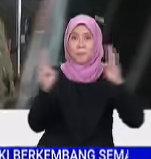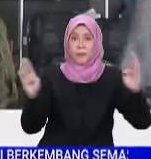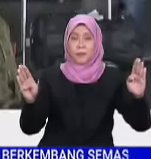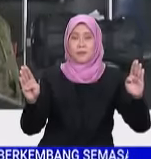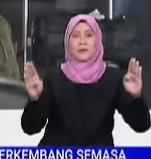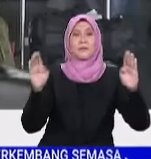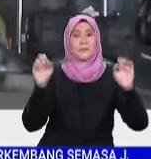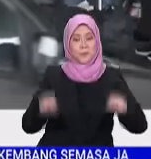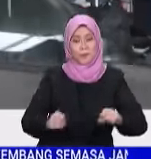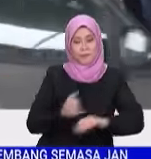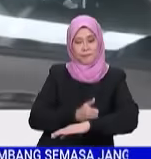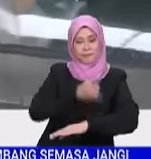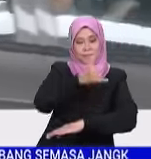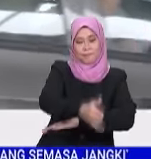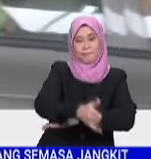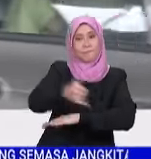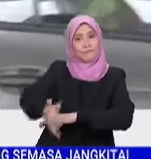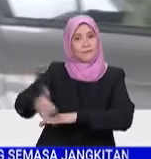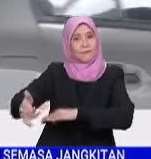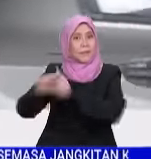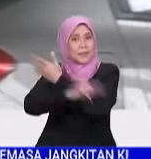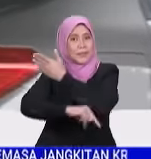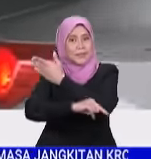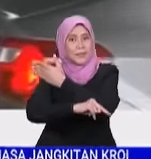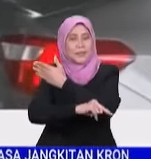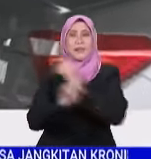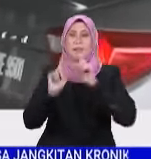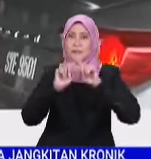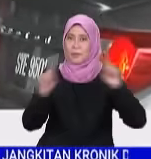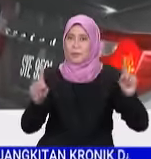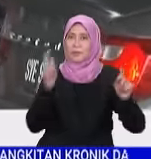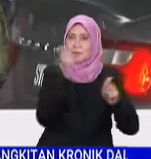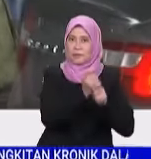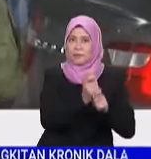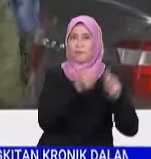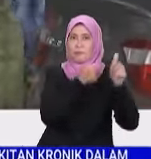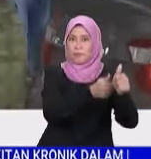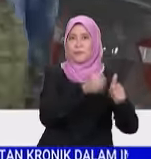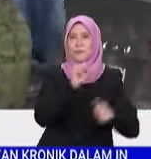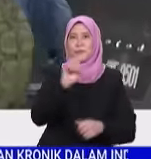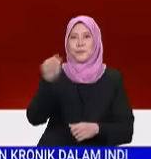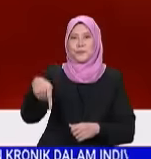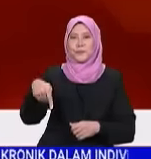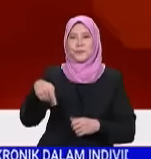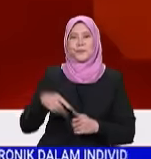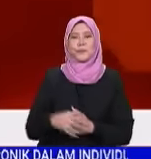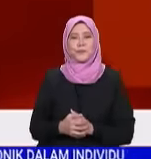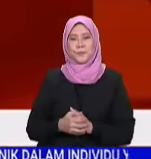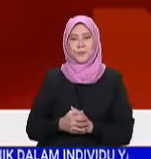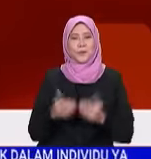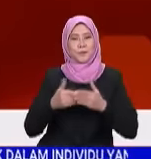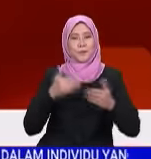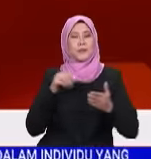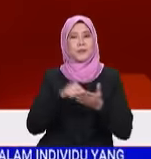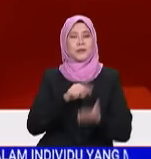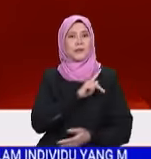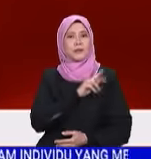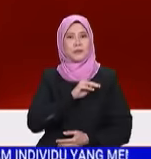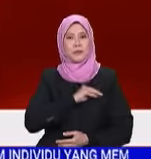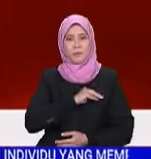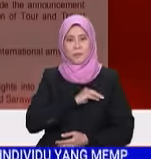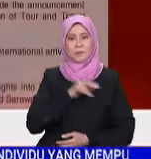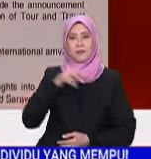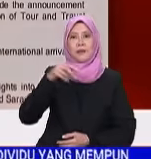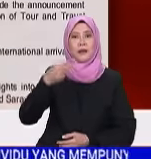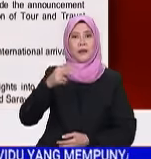untuk crosskan state kan tetapi sop kita kena tetap patuh sebelum ini ketua menteri Datuk Seri Panglima